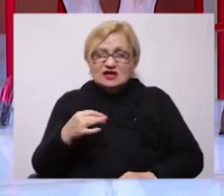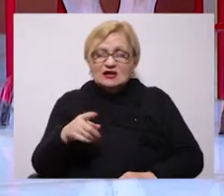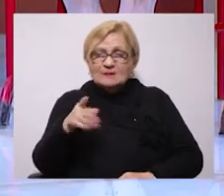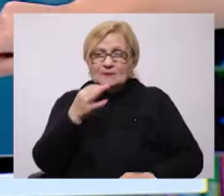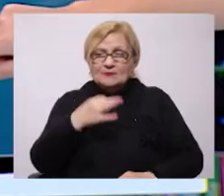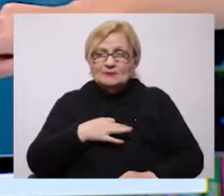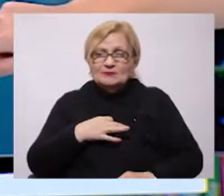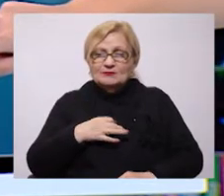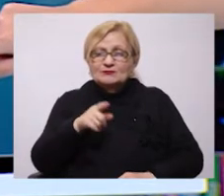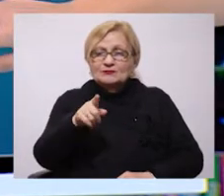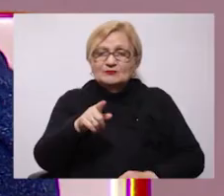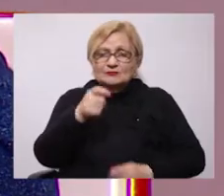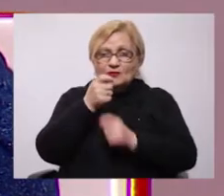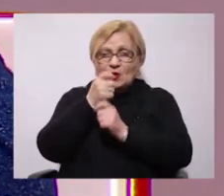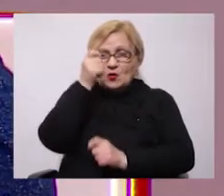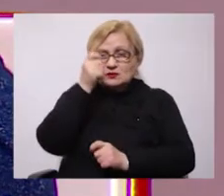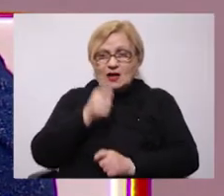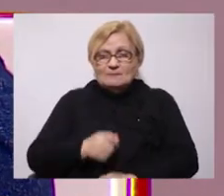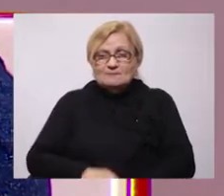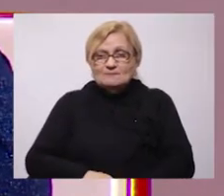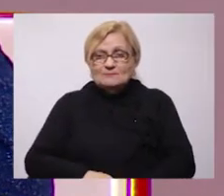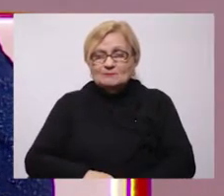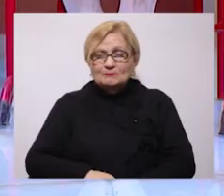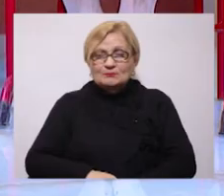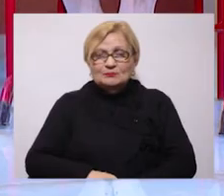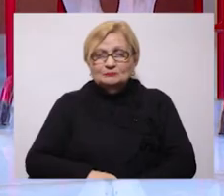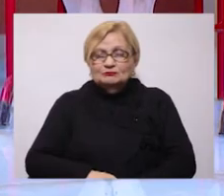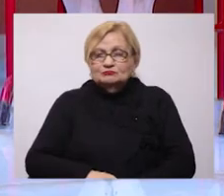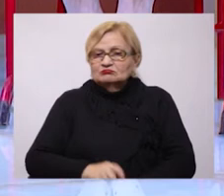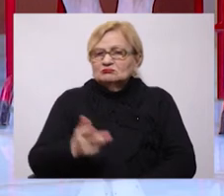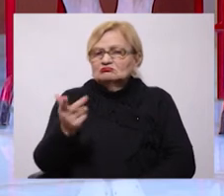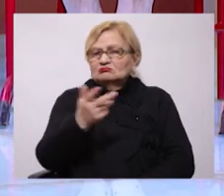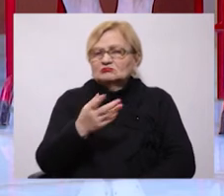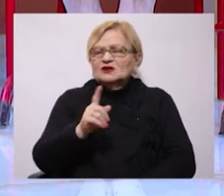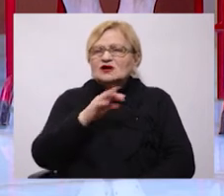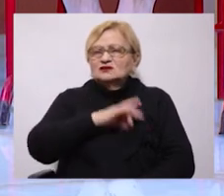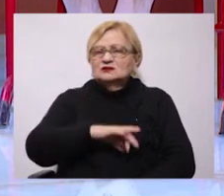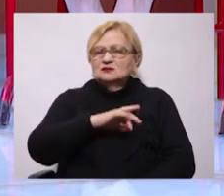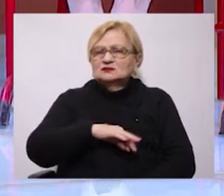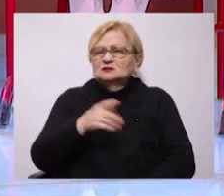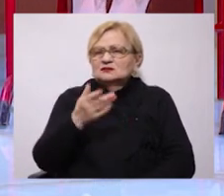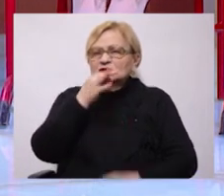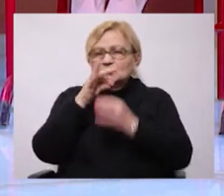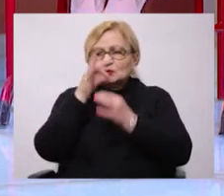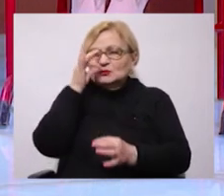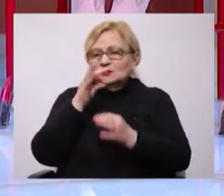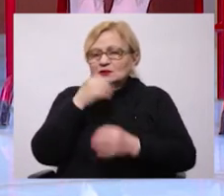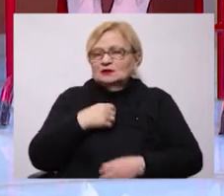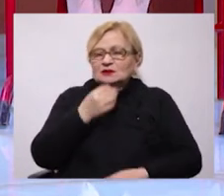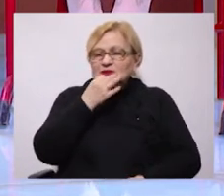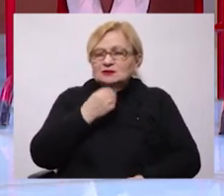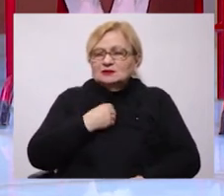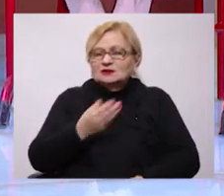გვასოხა. ქოლგა. ქოლგა. ახლა რაში უნდა გამოვიყენოთ საწრუპები? გისმენ.